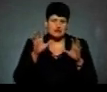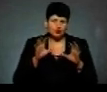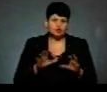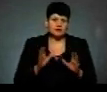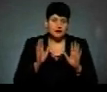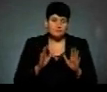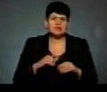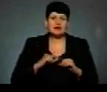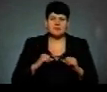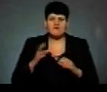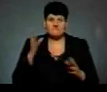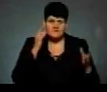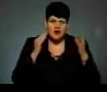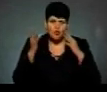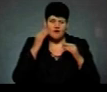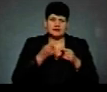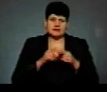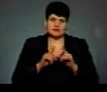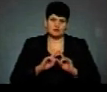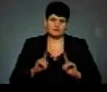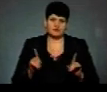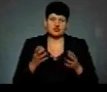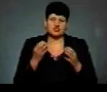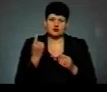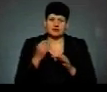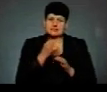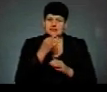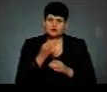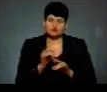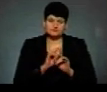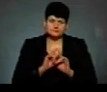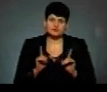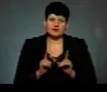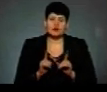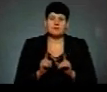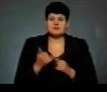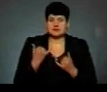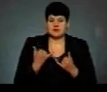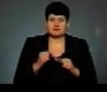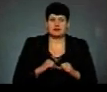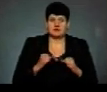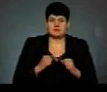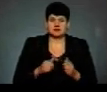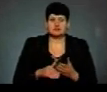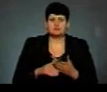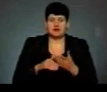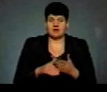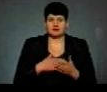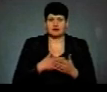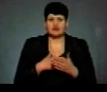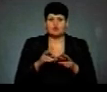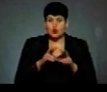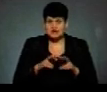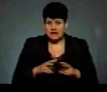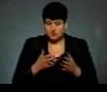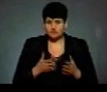Тому ми намагаємося врахувати ці особливості. До речі, ще одне скажу дуже важливе, що мало того, ми от зараз намагаємося ще сприяти дуже активному розслідуванню, тому